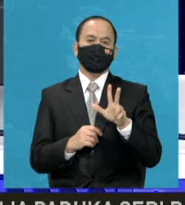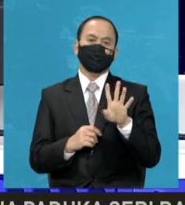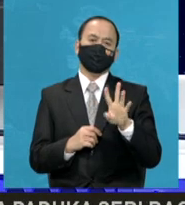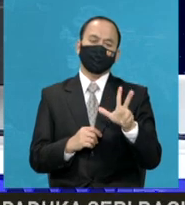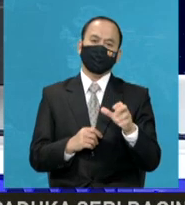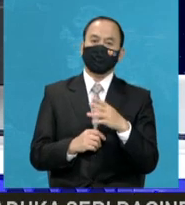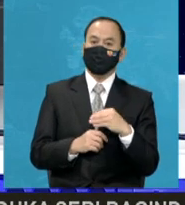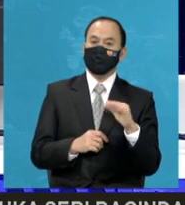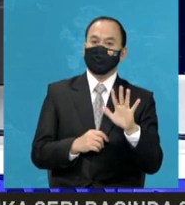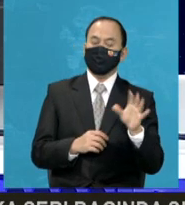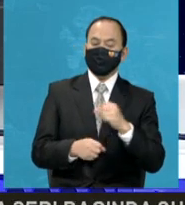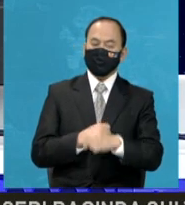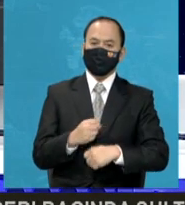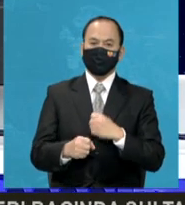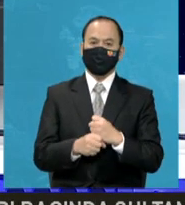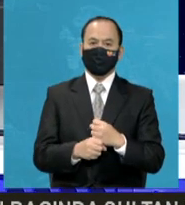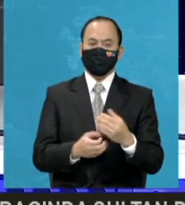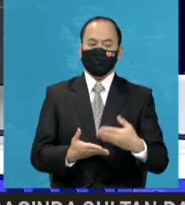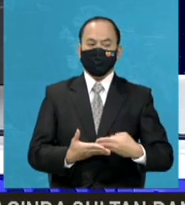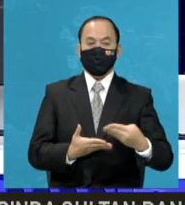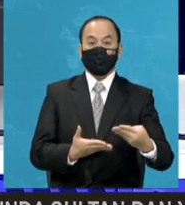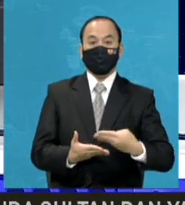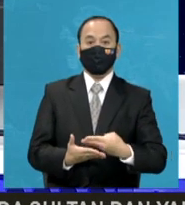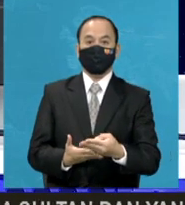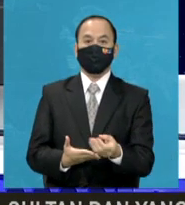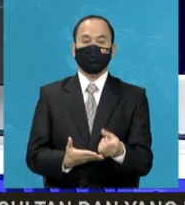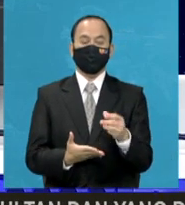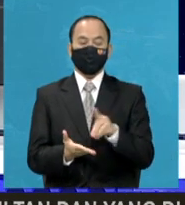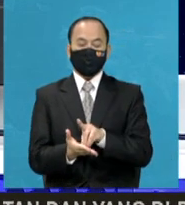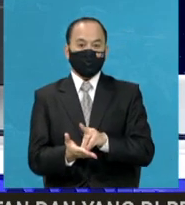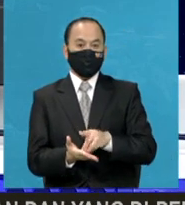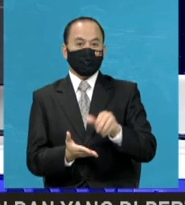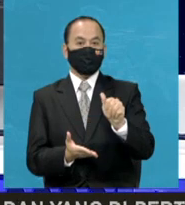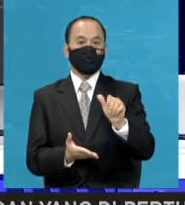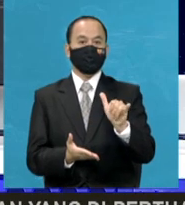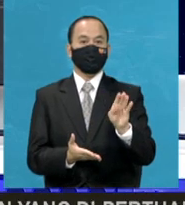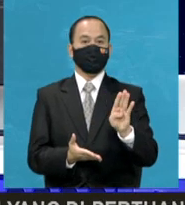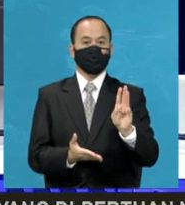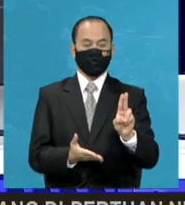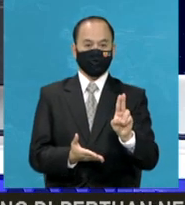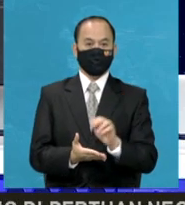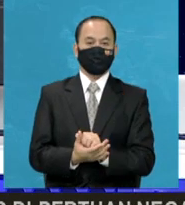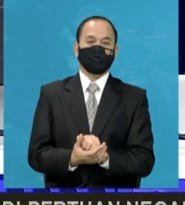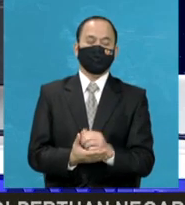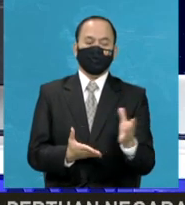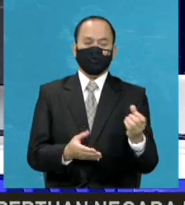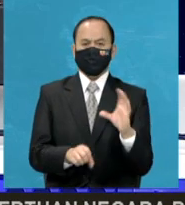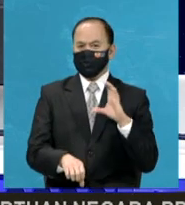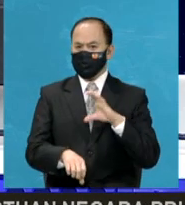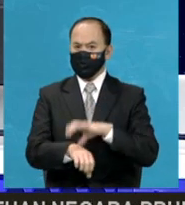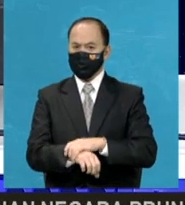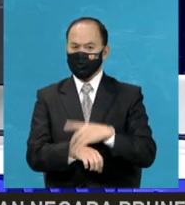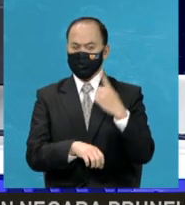55 tahun yang merupakan pembekal dadah jenis cable kepada pengedar pengedar di negara ini bro JD